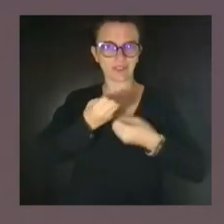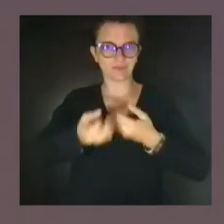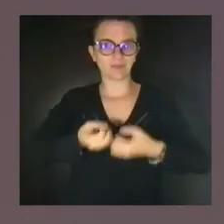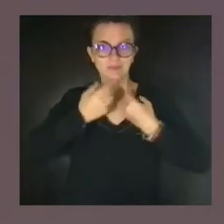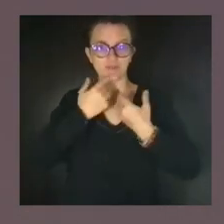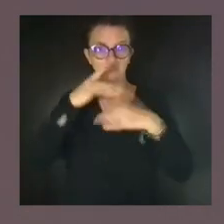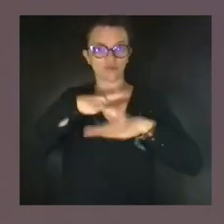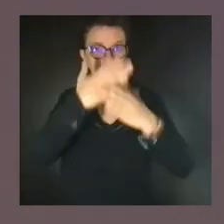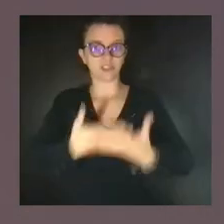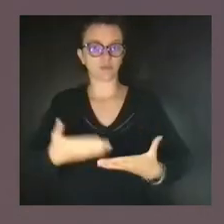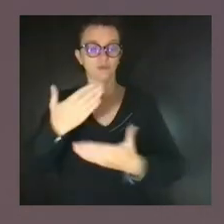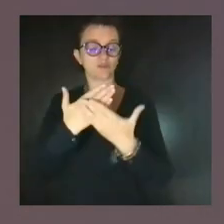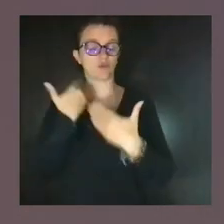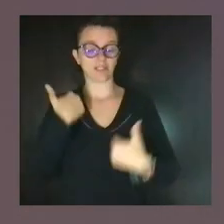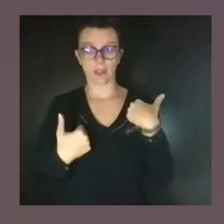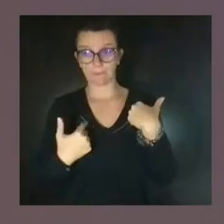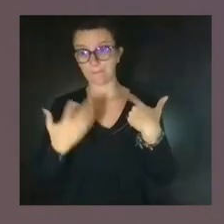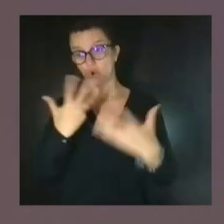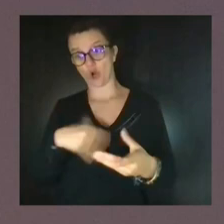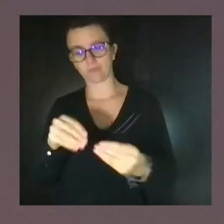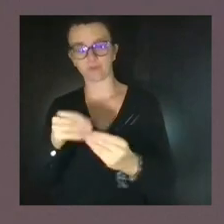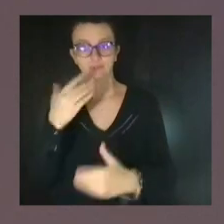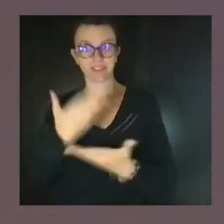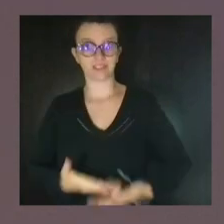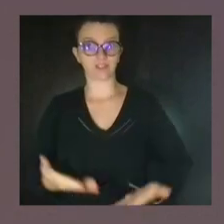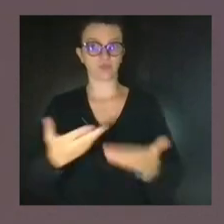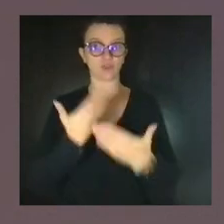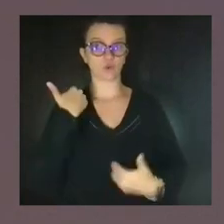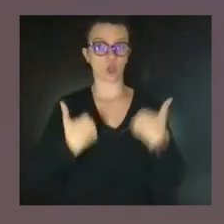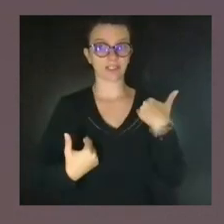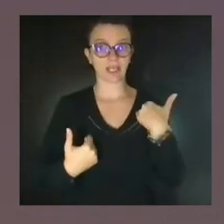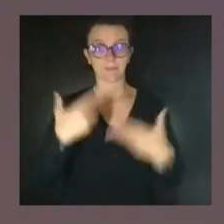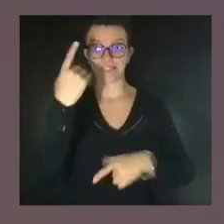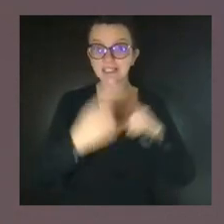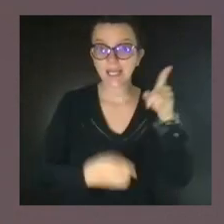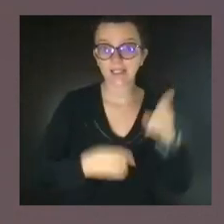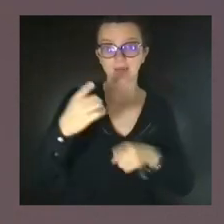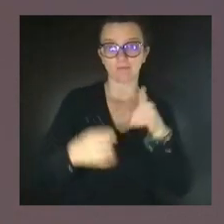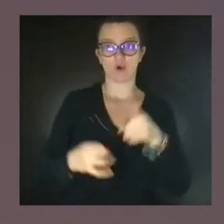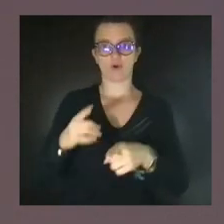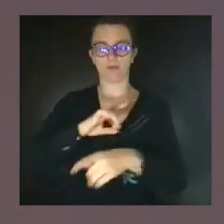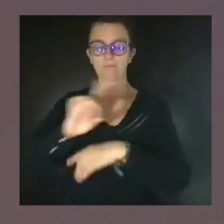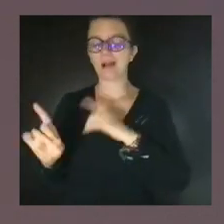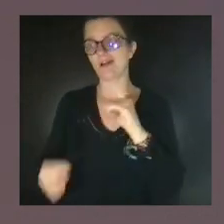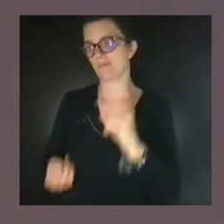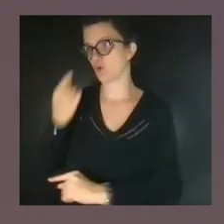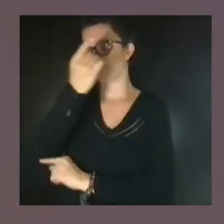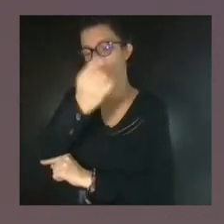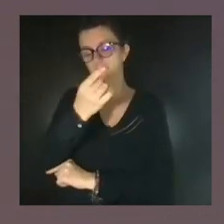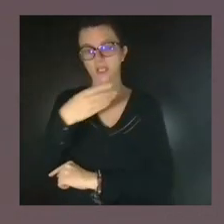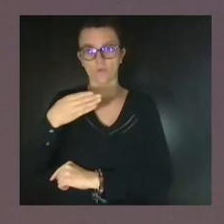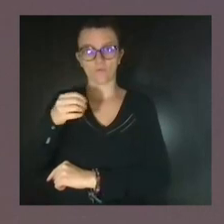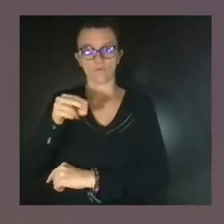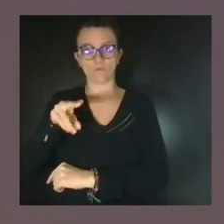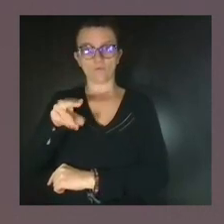même cette situation de handicap, elle est relative, elle n'est pas permanente. Mounir vous l'a dit tout à l'heure, quand je suis en